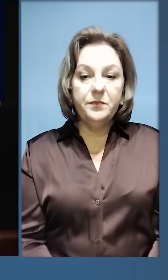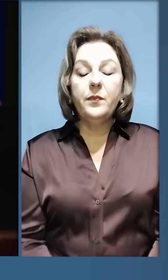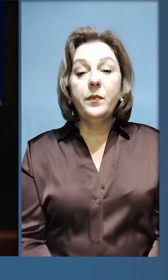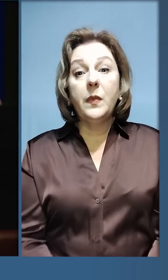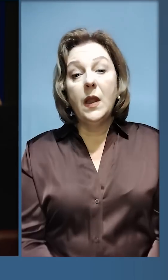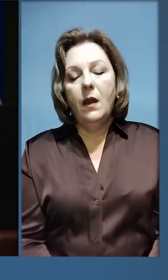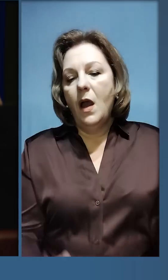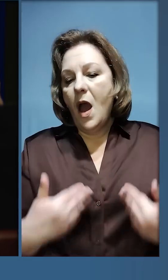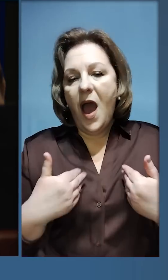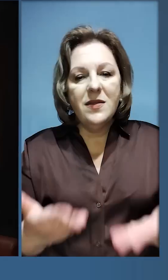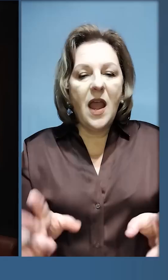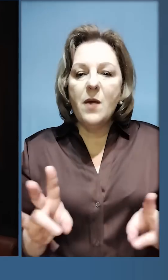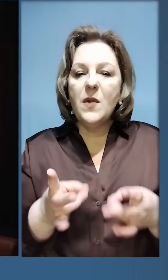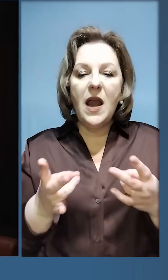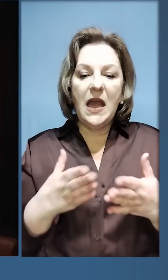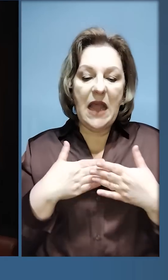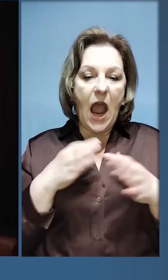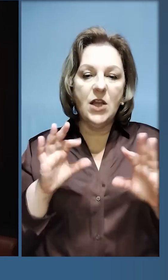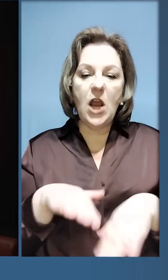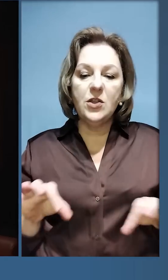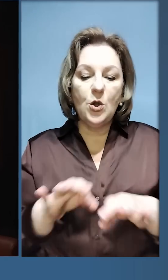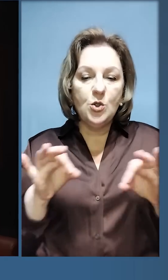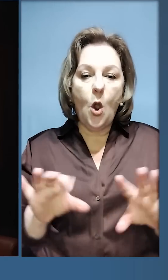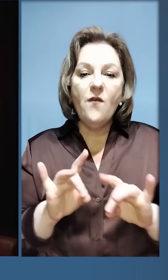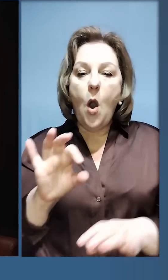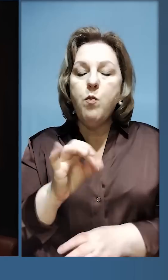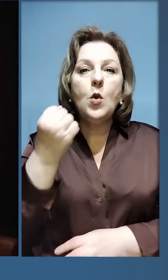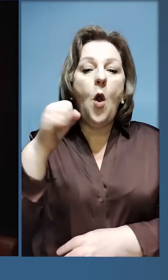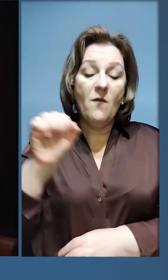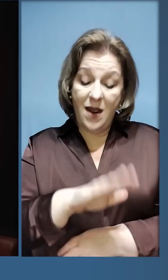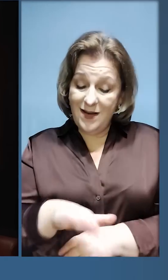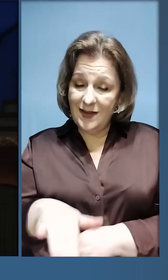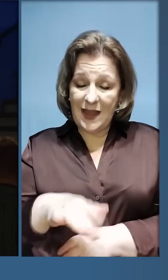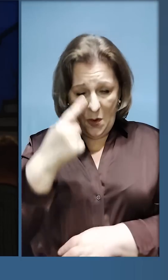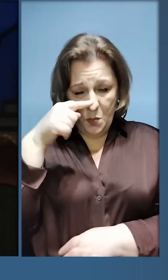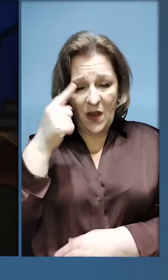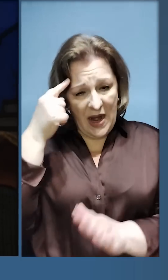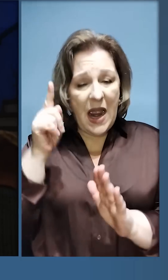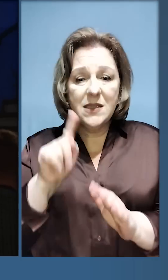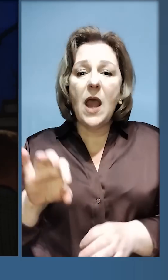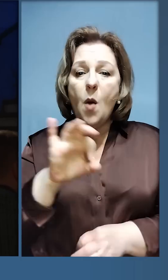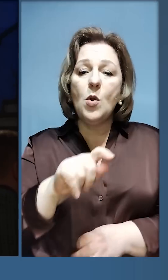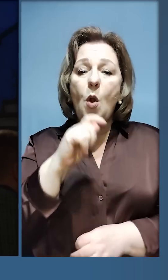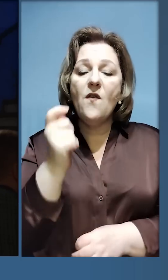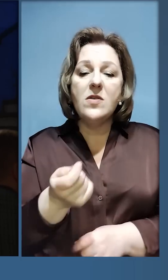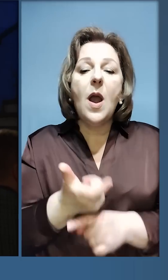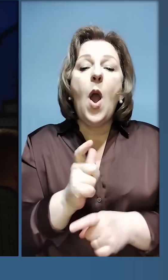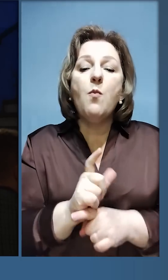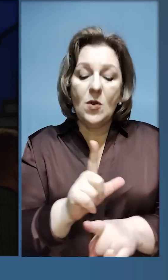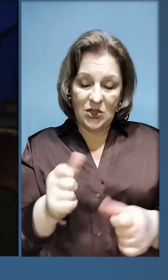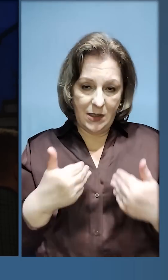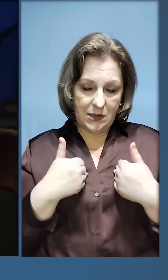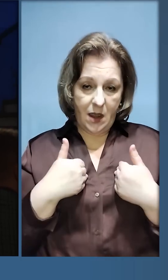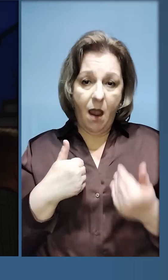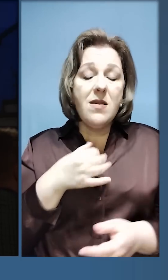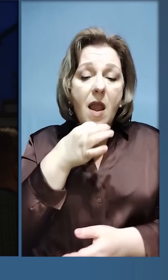your kids about? Нам не треба нашим дітям нічого говорити про перемогу. Вони, повірте, знають про війну більше